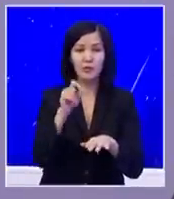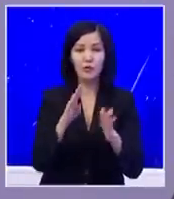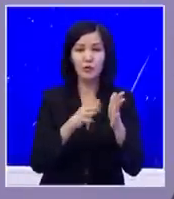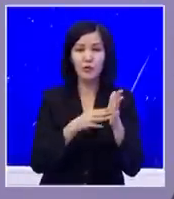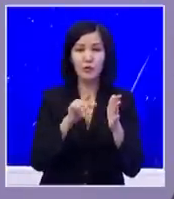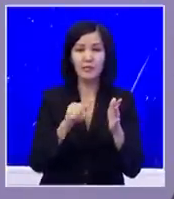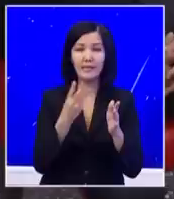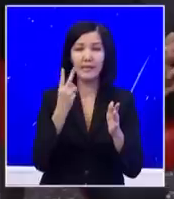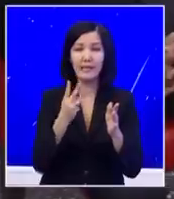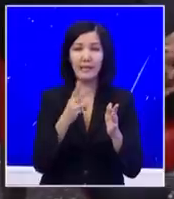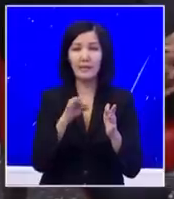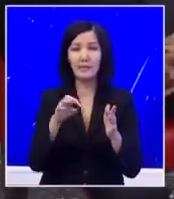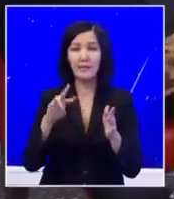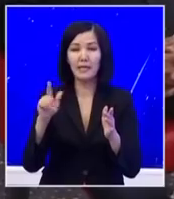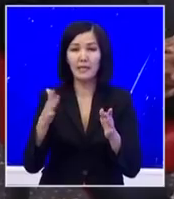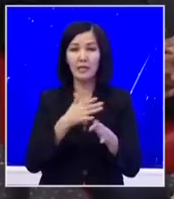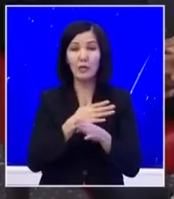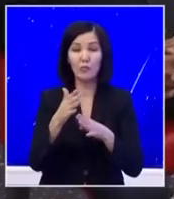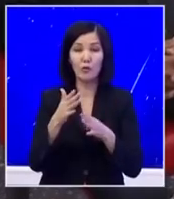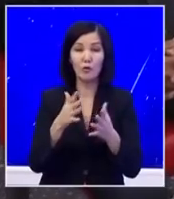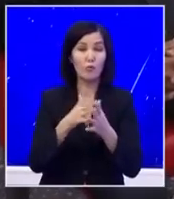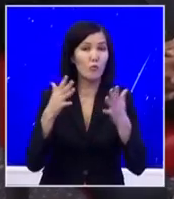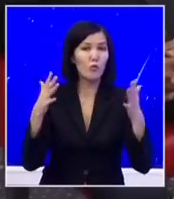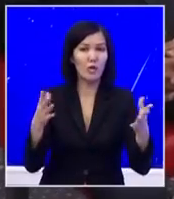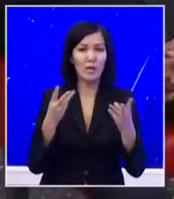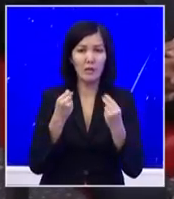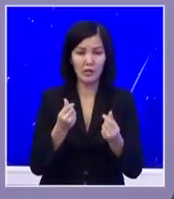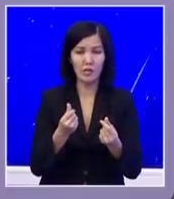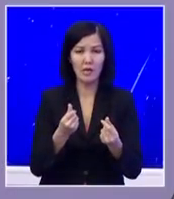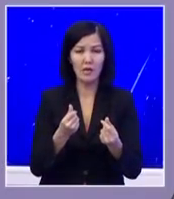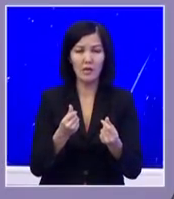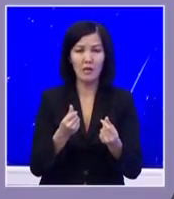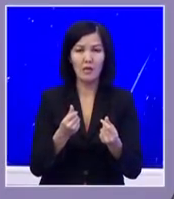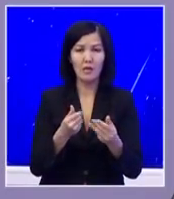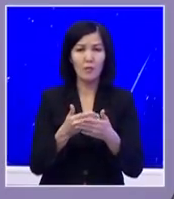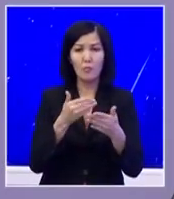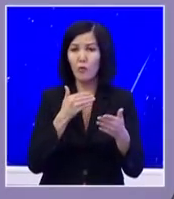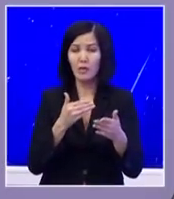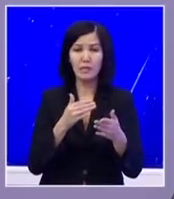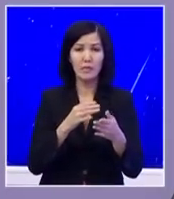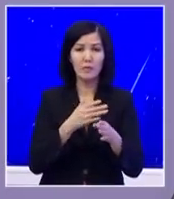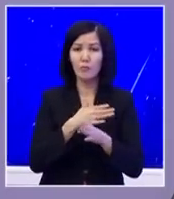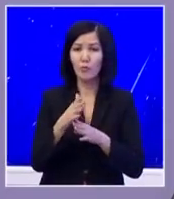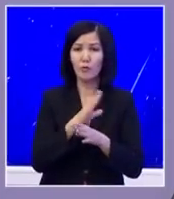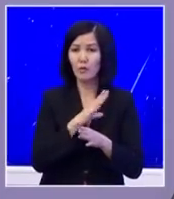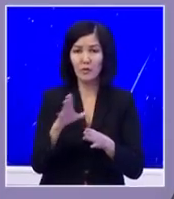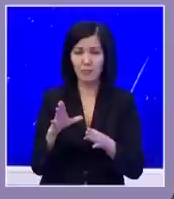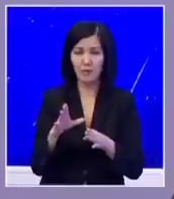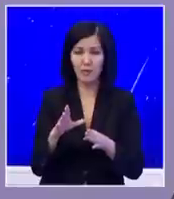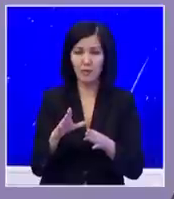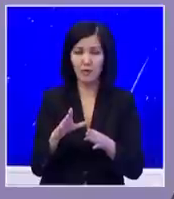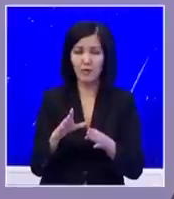109 да 2 миллиард теңге. Огромная сумма, такую огромную сумму нам дали, бізге беріп атыр. Соны